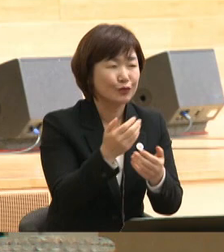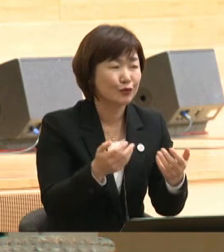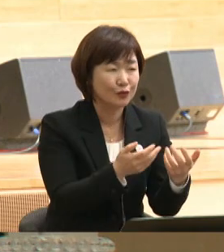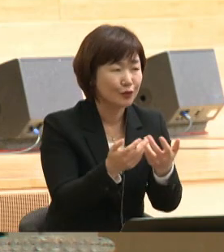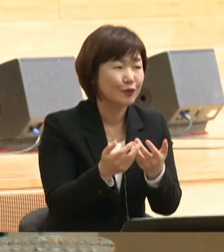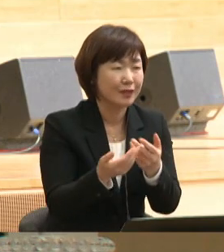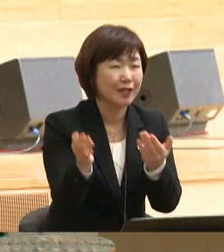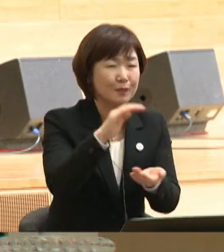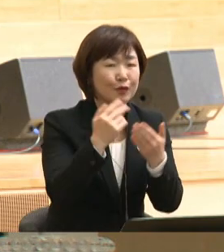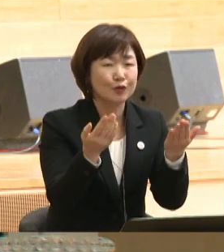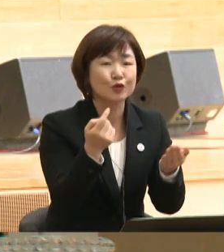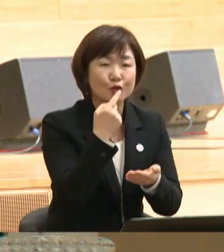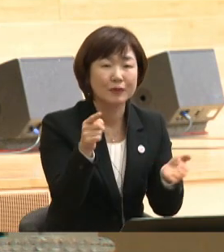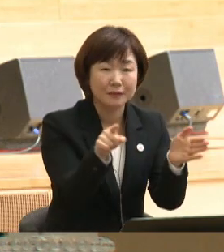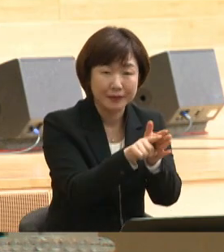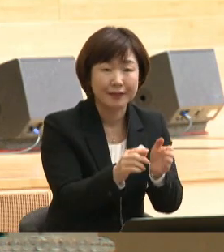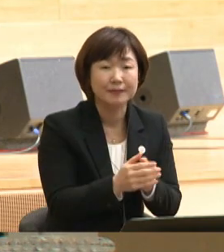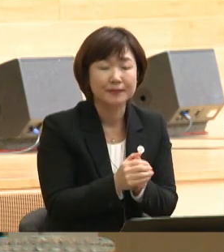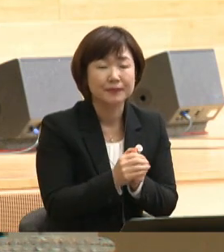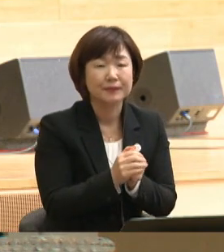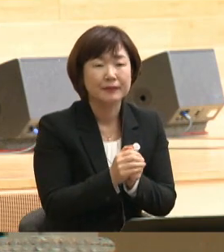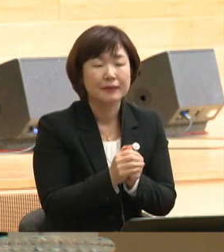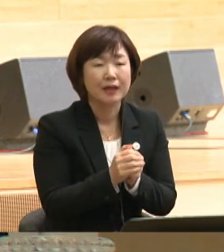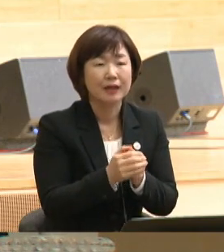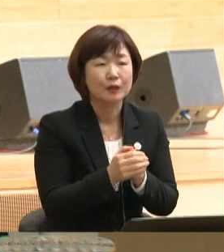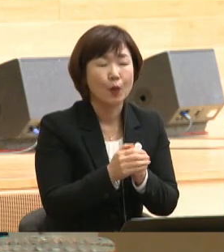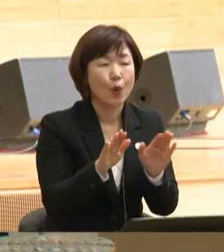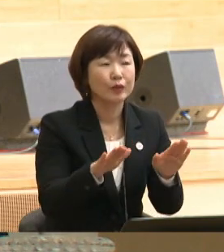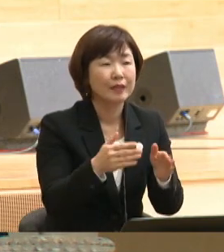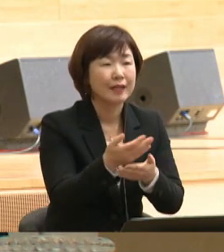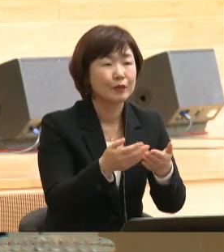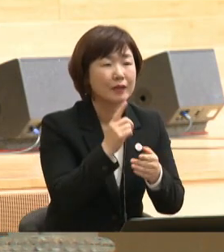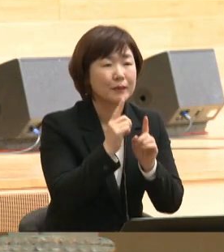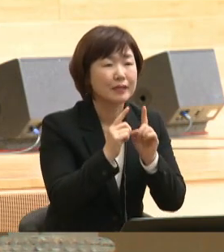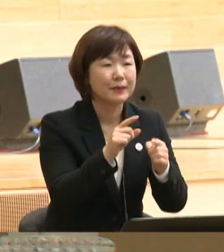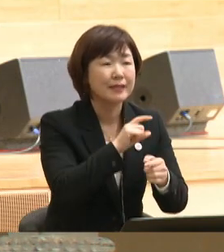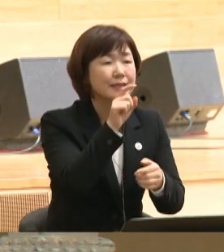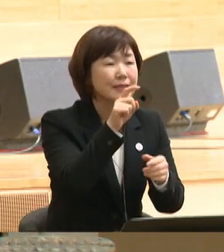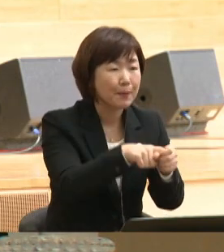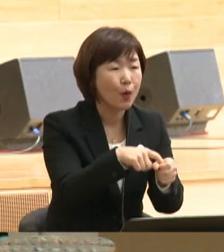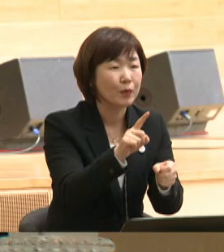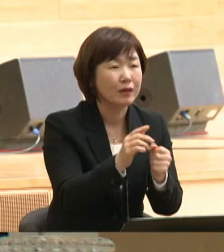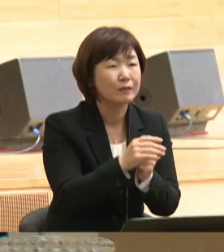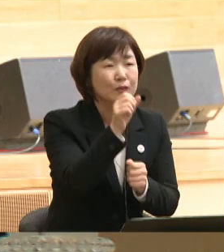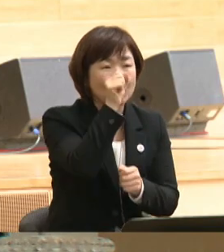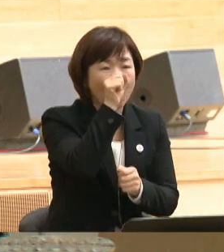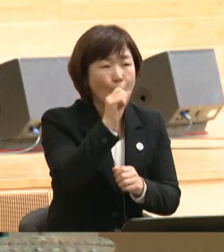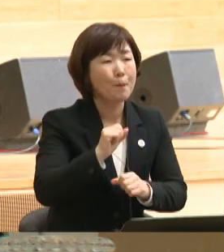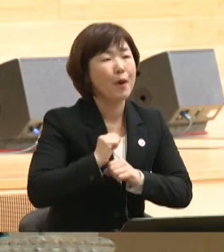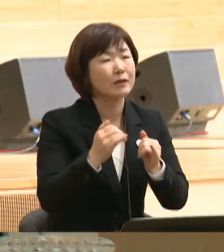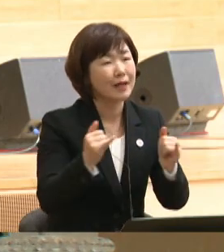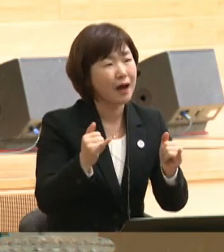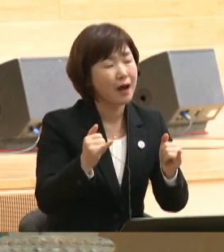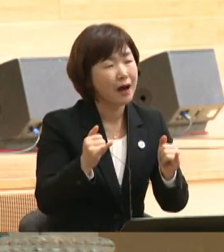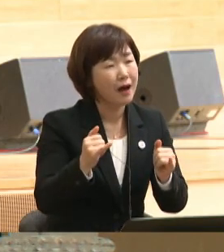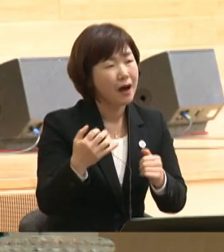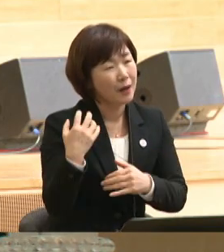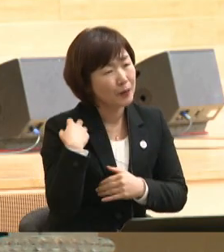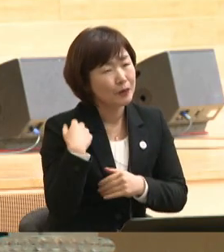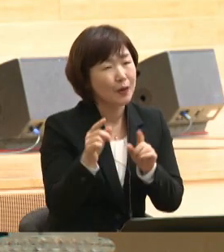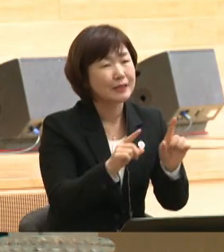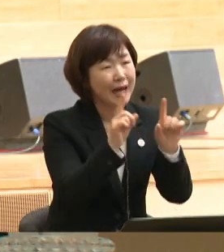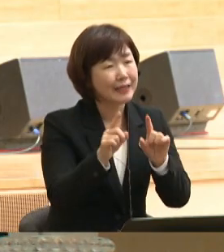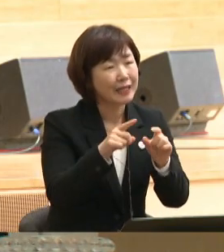믿습니다 오늘 우리가 함께 나눌 말씀의 제목은 좋은 병사로 산다는 것입니다